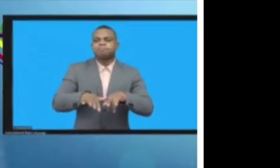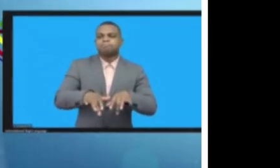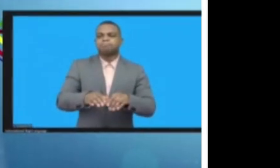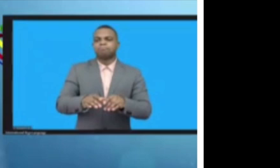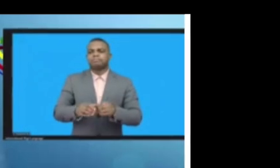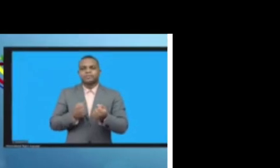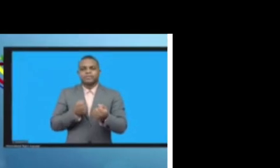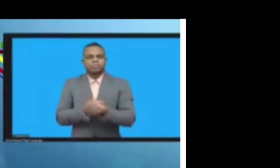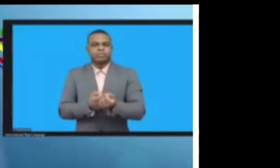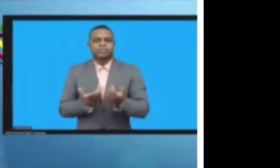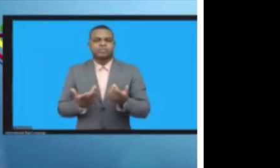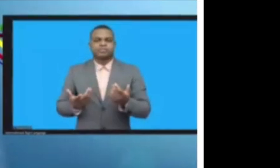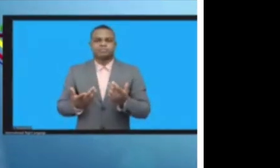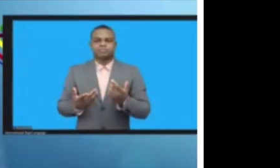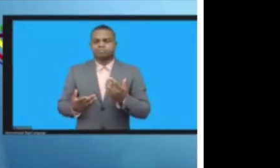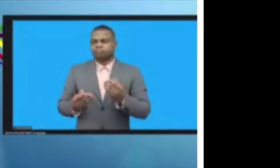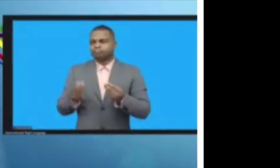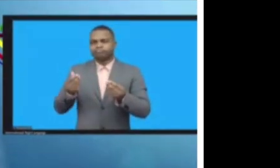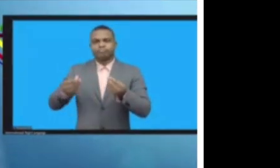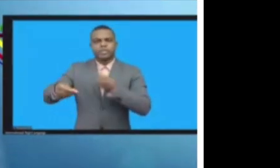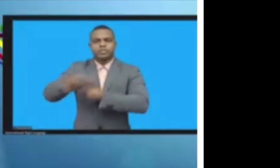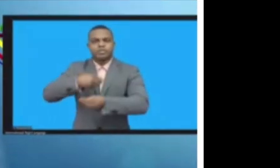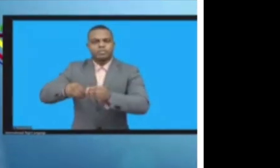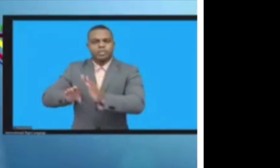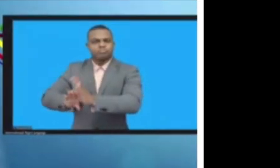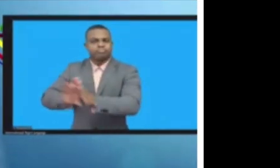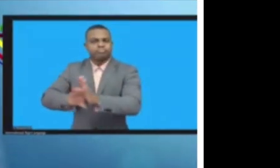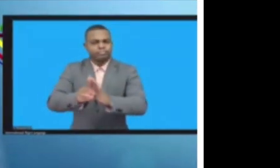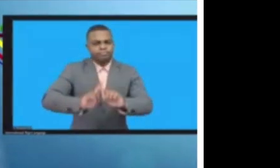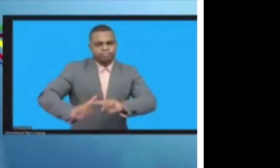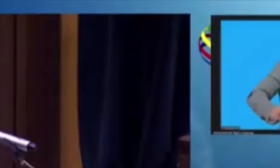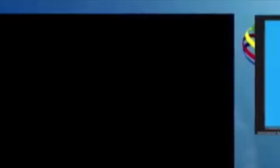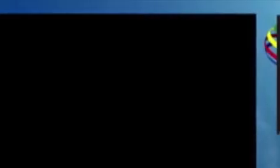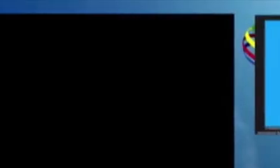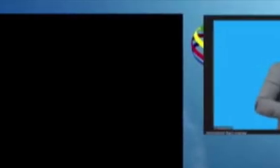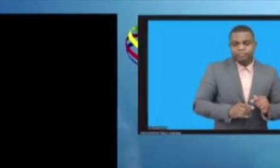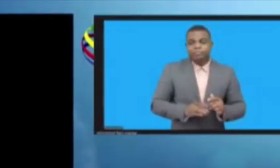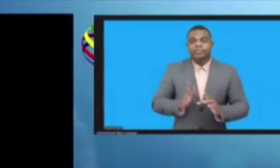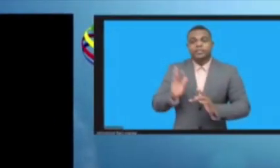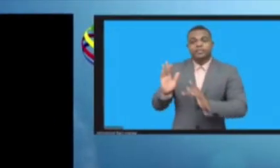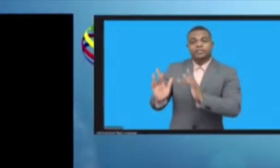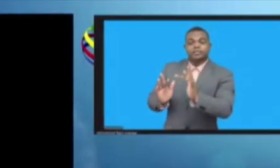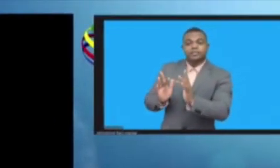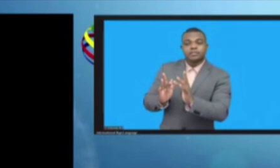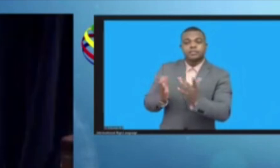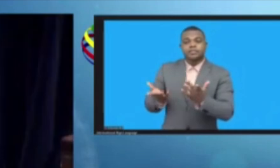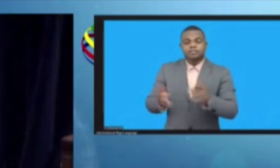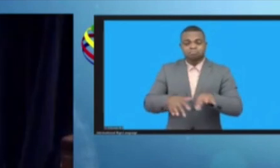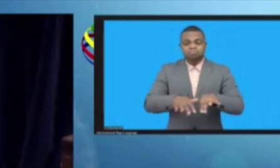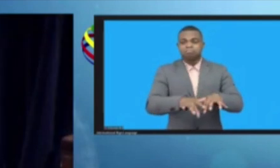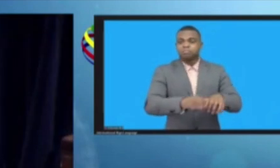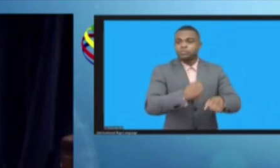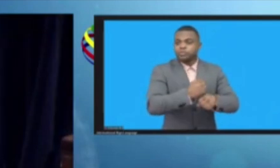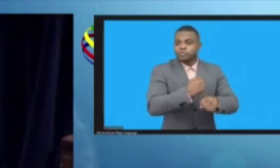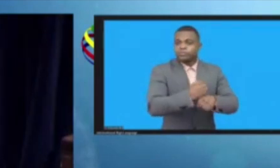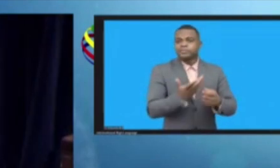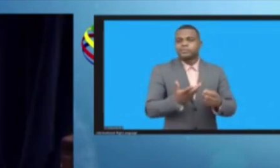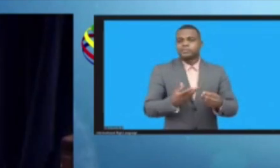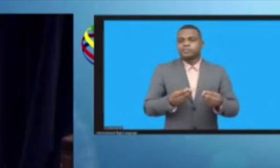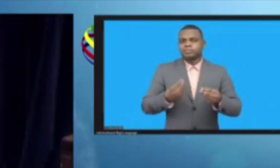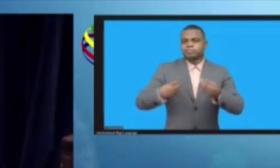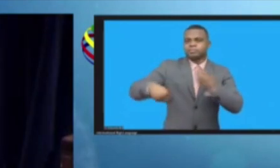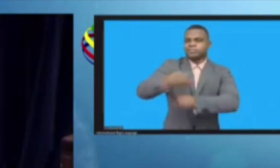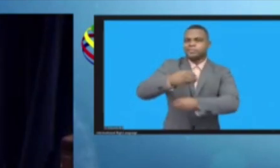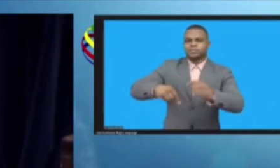Пользуясь интернетом, создание цифровых рабочих мест, электронная торговля позволяют расти даже в условиях